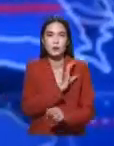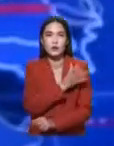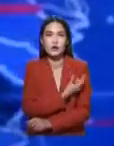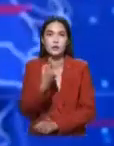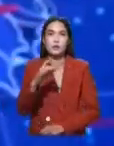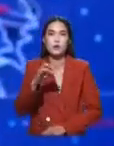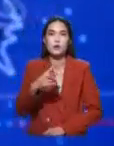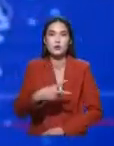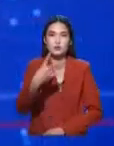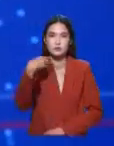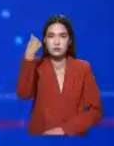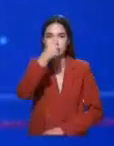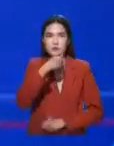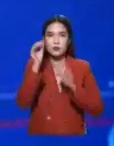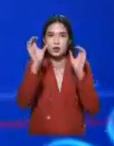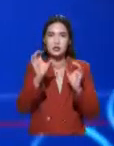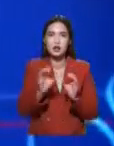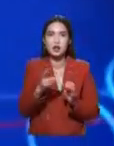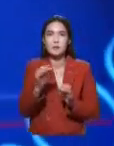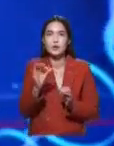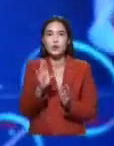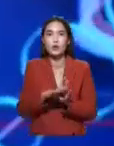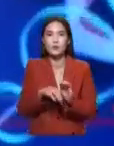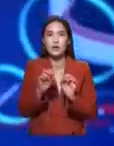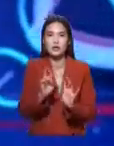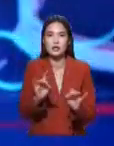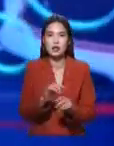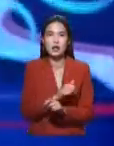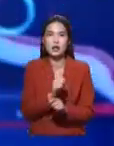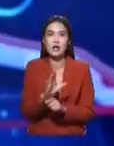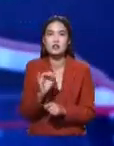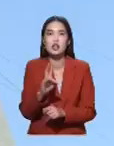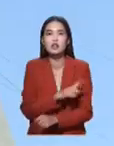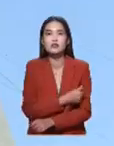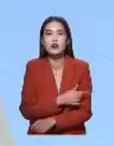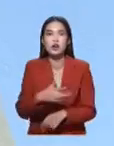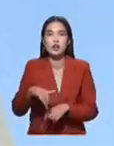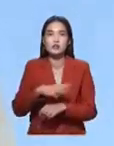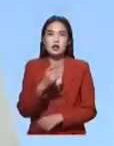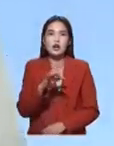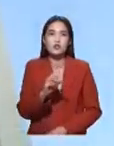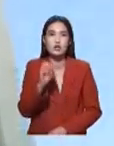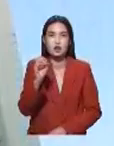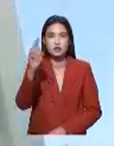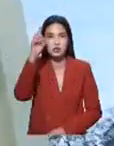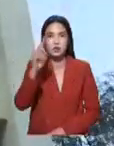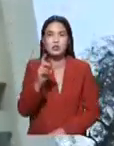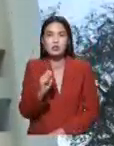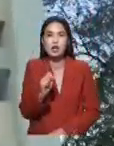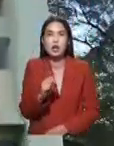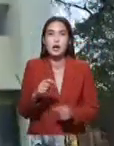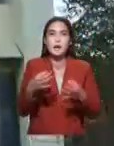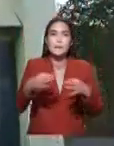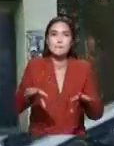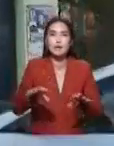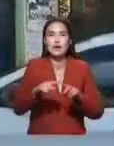июля 2024 года. Законом о биобезопасности рассказала главный санврач страны. Айжан Исмагамбетова отметила, что за